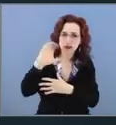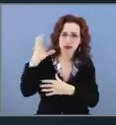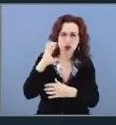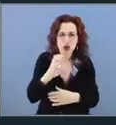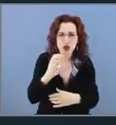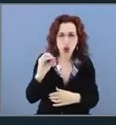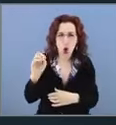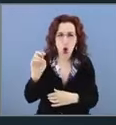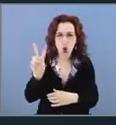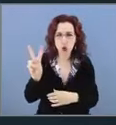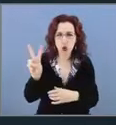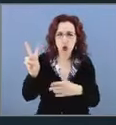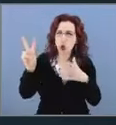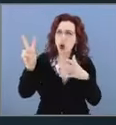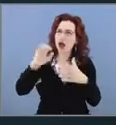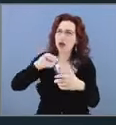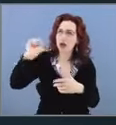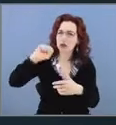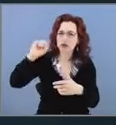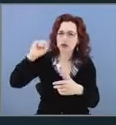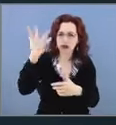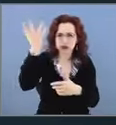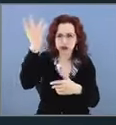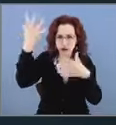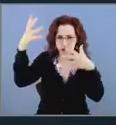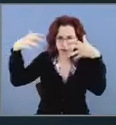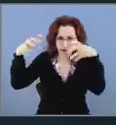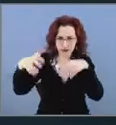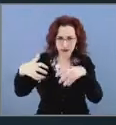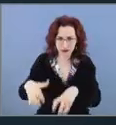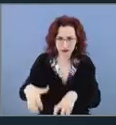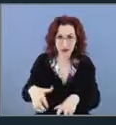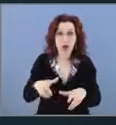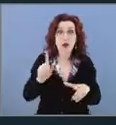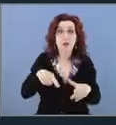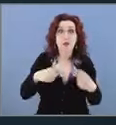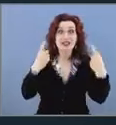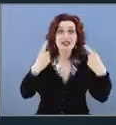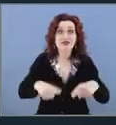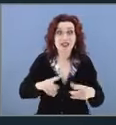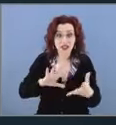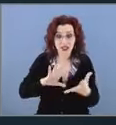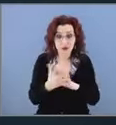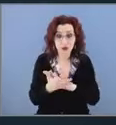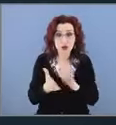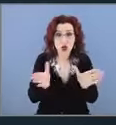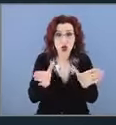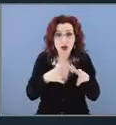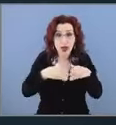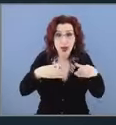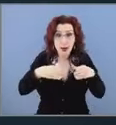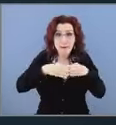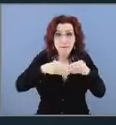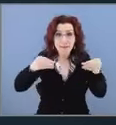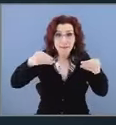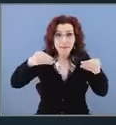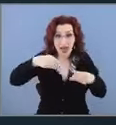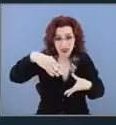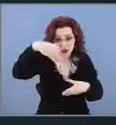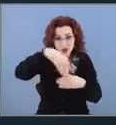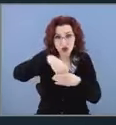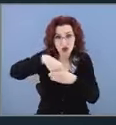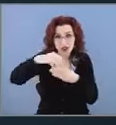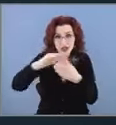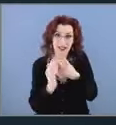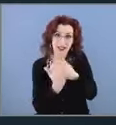una grande sfida nella evoluzione del packaging. Sappiamo qual è il dibattito sulla plastica e qual è la sfida